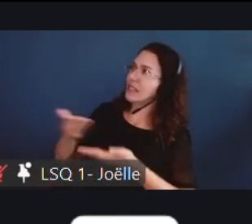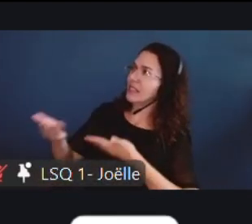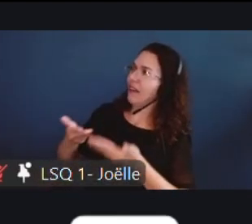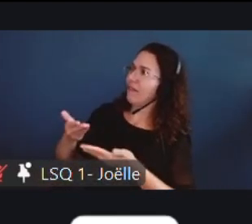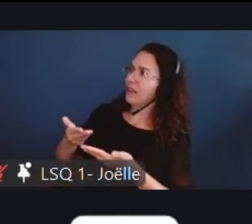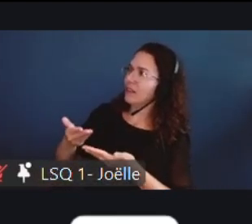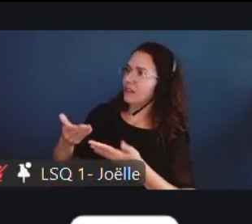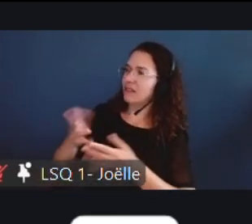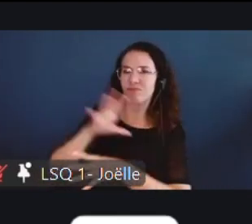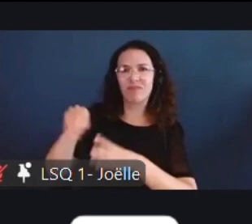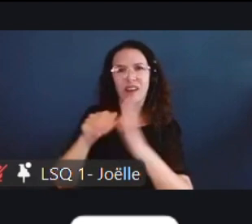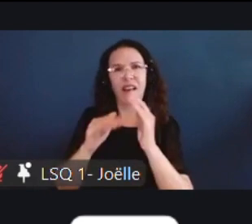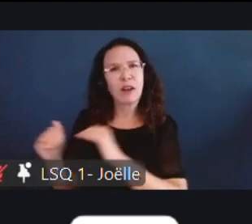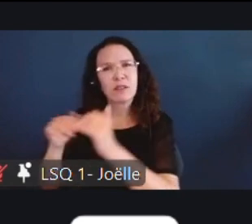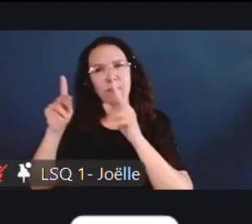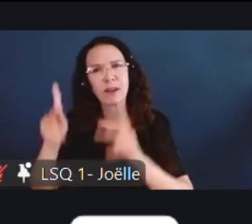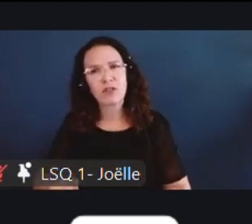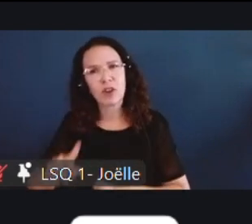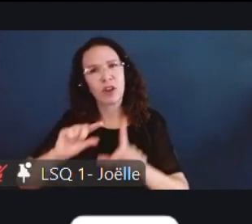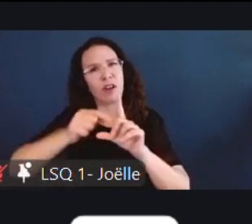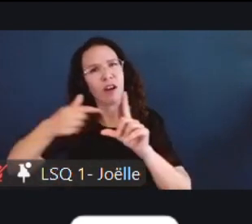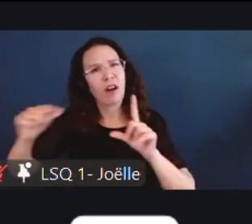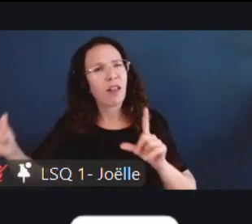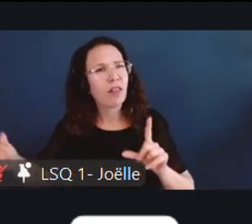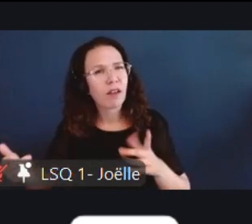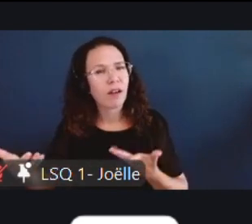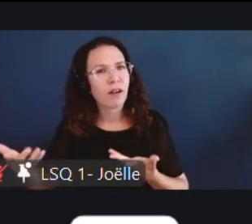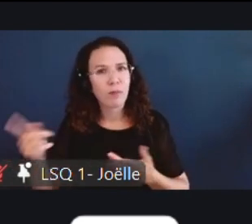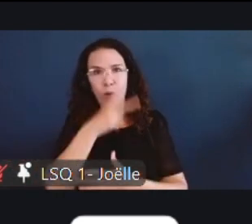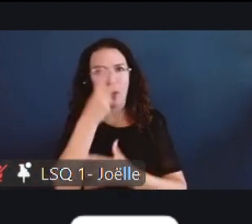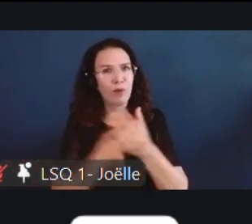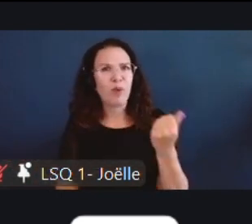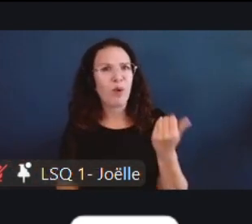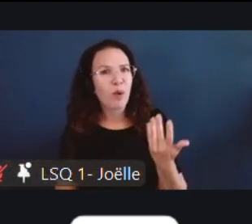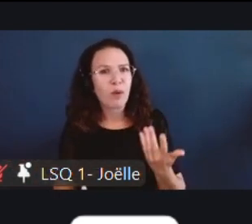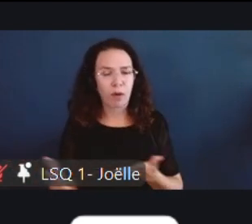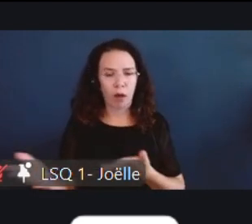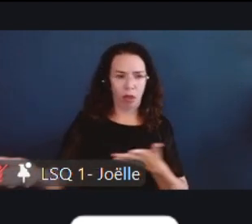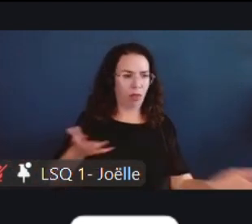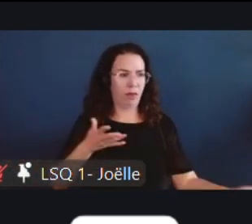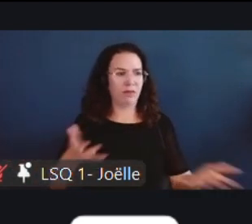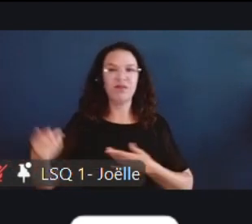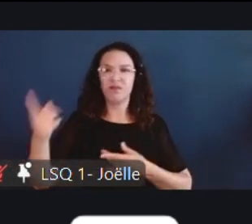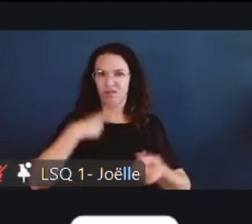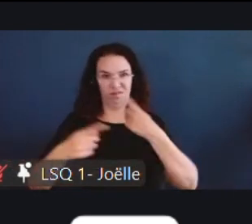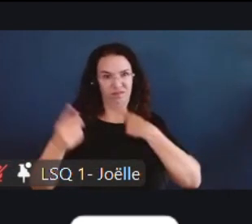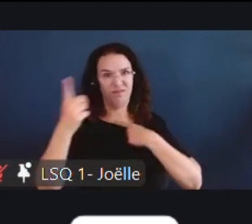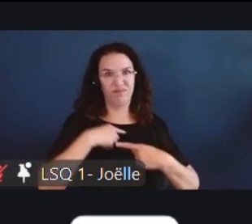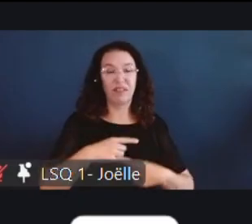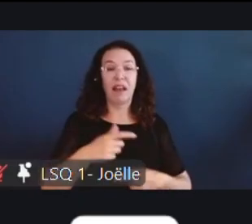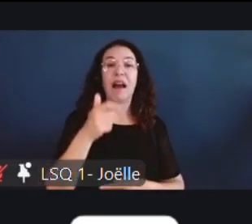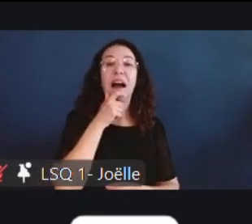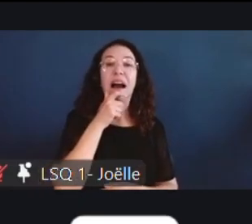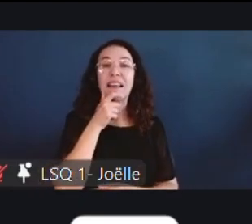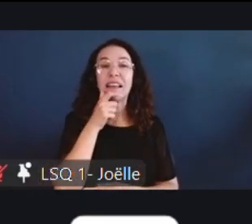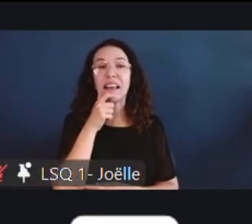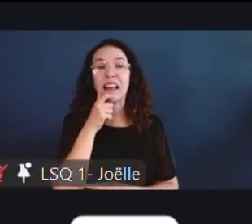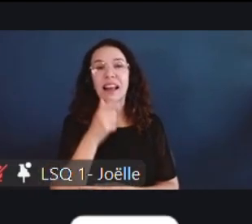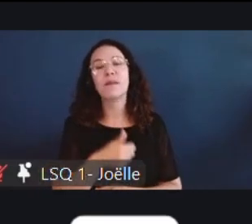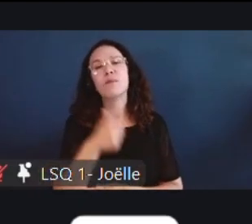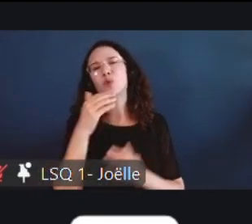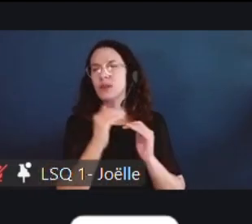recevoir des services inclusifs des personnes de race LGBTQIA+. Plusieurs nous ont rapporté que les services en anglais sont perçus comme